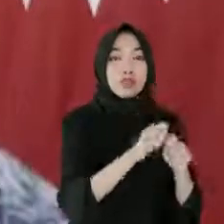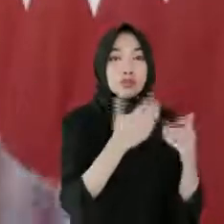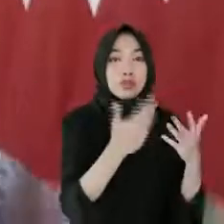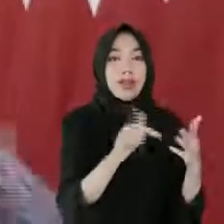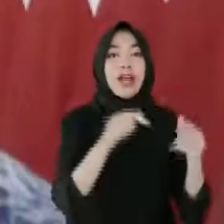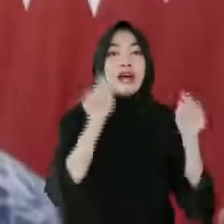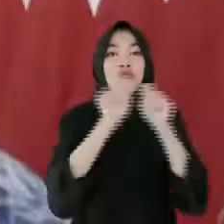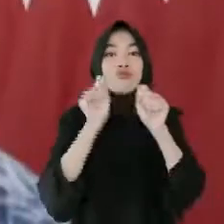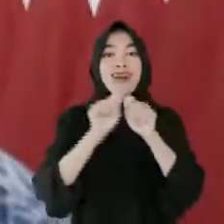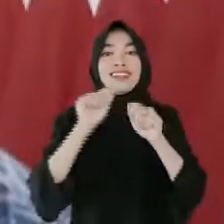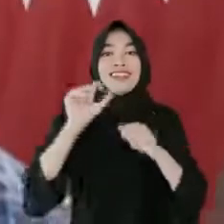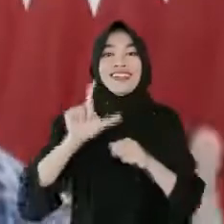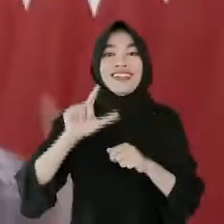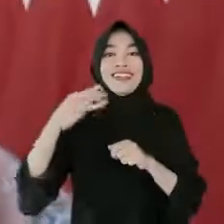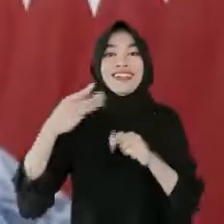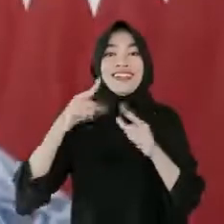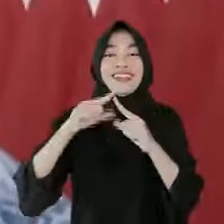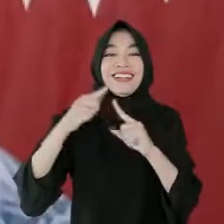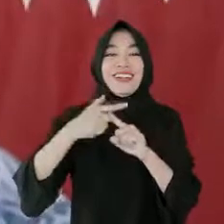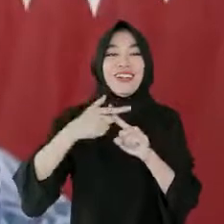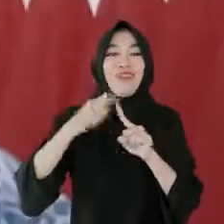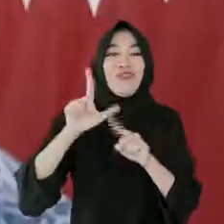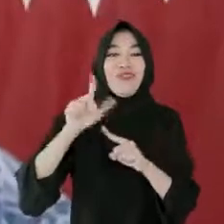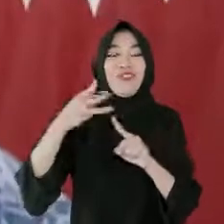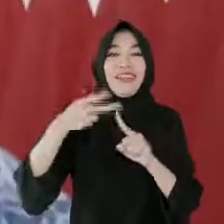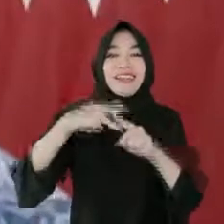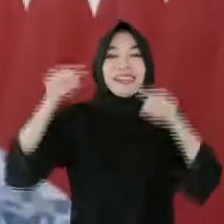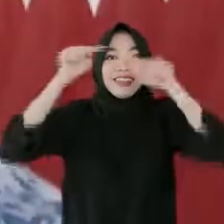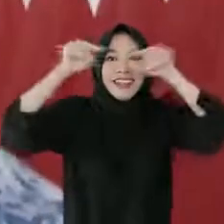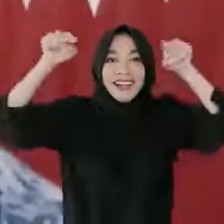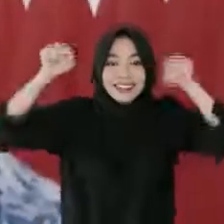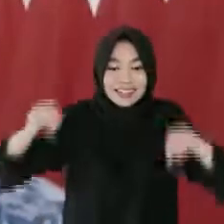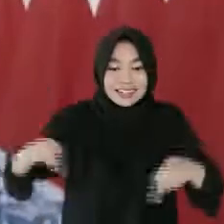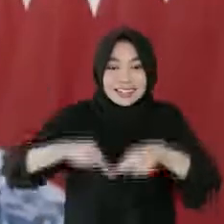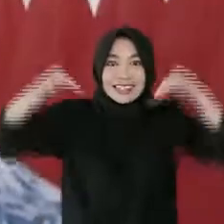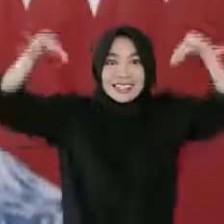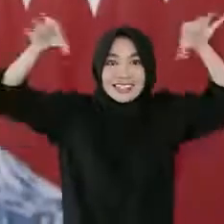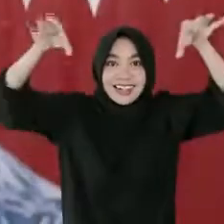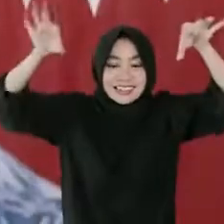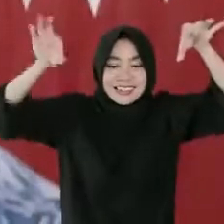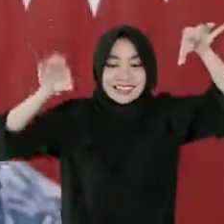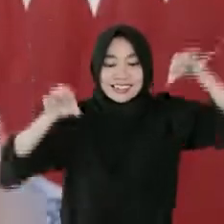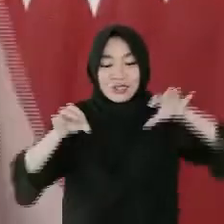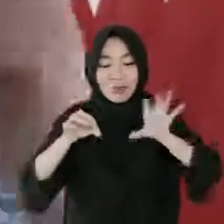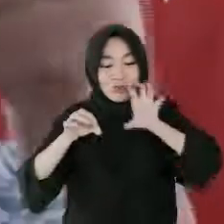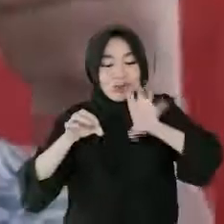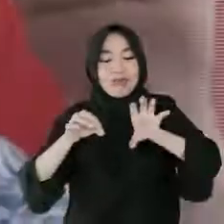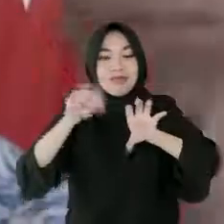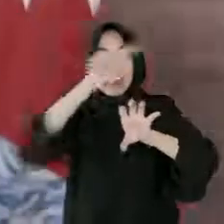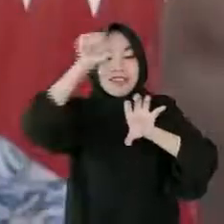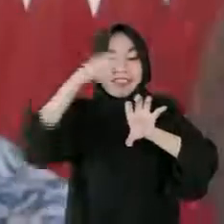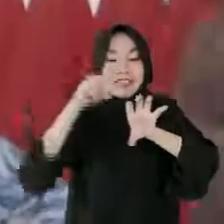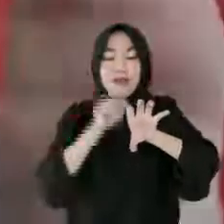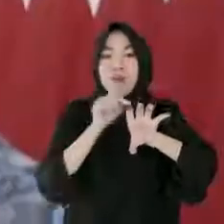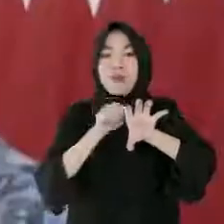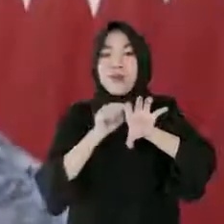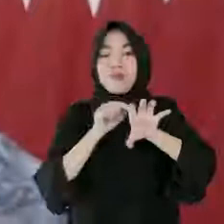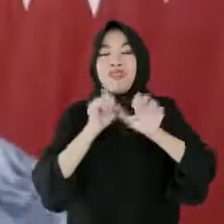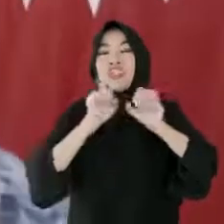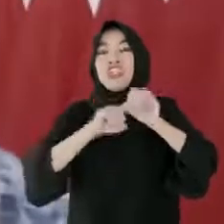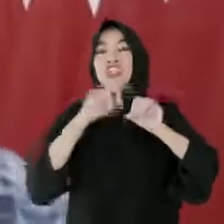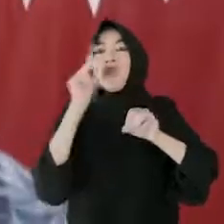didalam Life that tadi itu ada scan QR Code ya scan QR Code untuk bisa mengakses